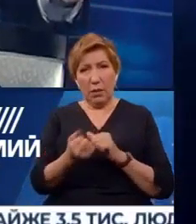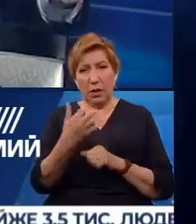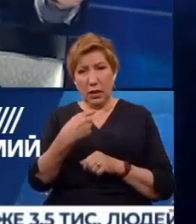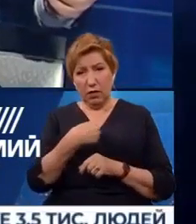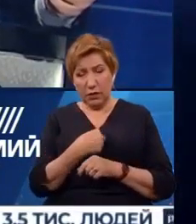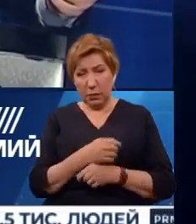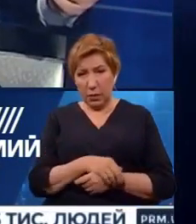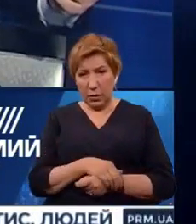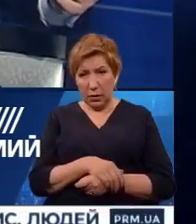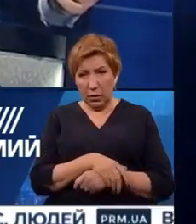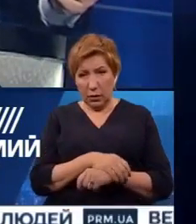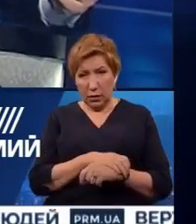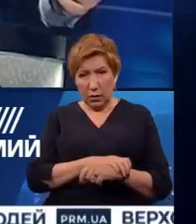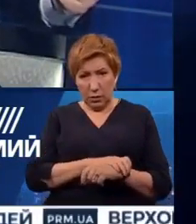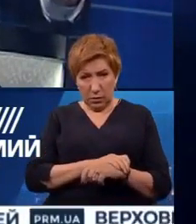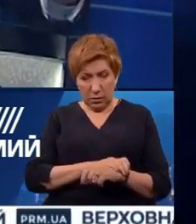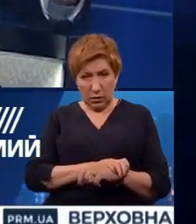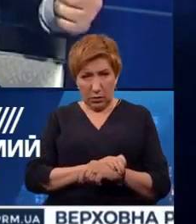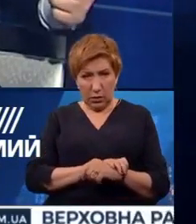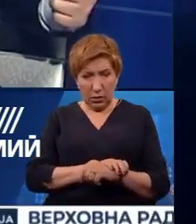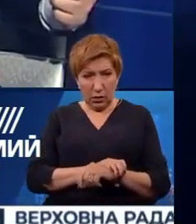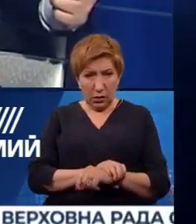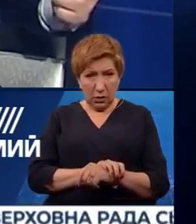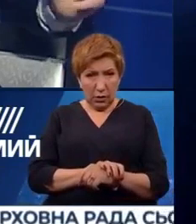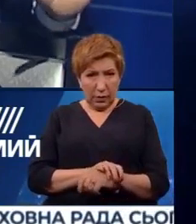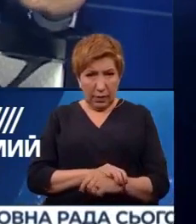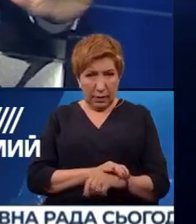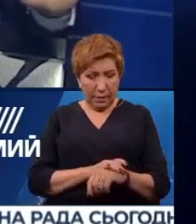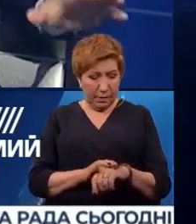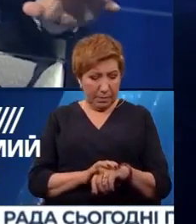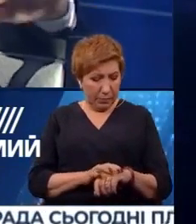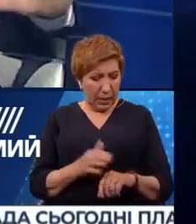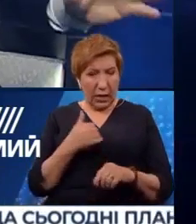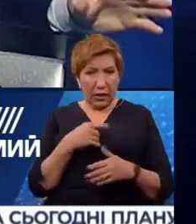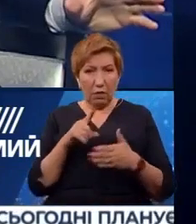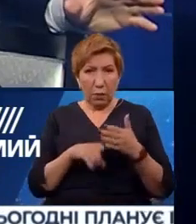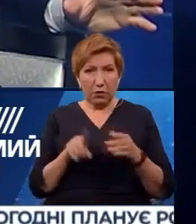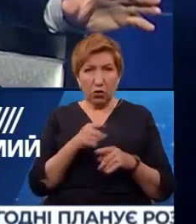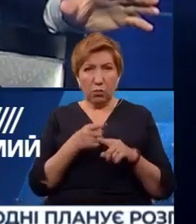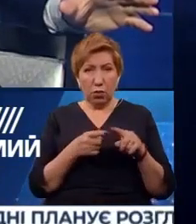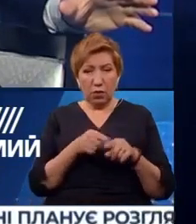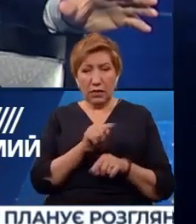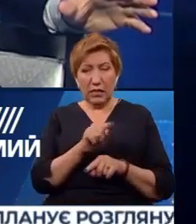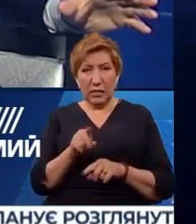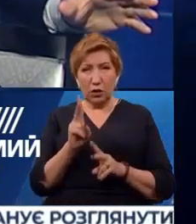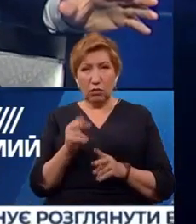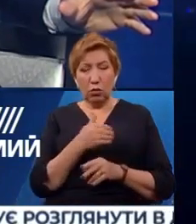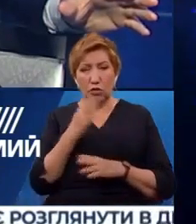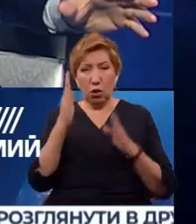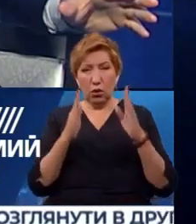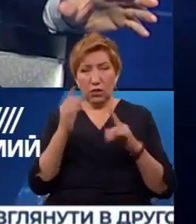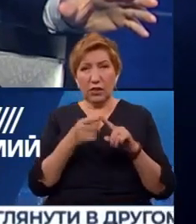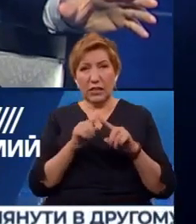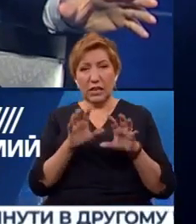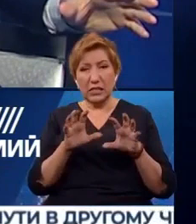камінь. Так, здається, казали. Будьте обережні. Да. Я про інше хочу сказати. Я впевнений, що половина із тих, хто сьогодні хоче голосувати за